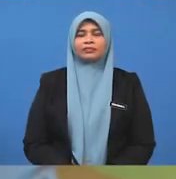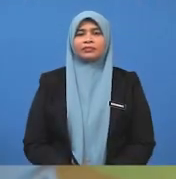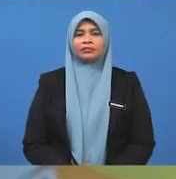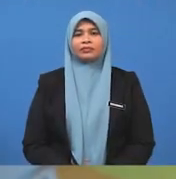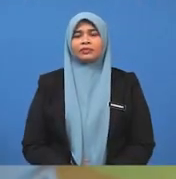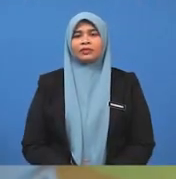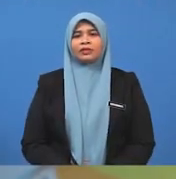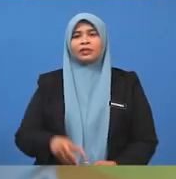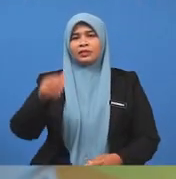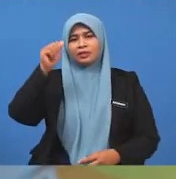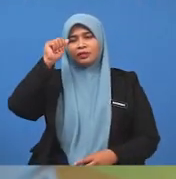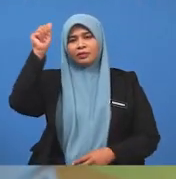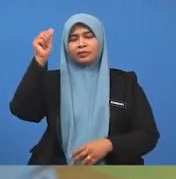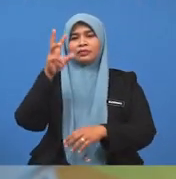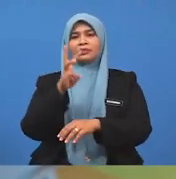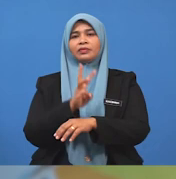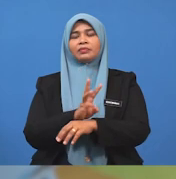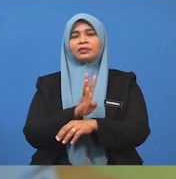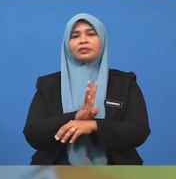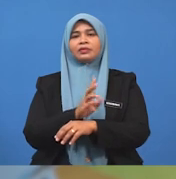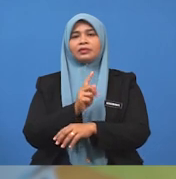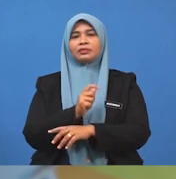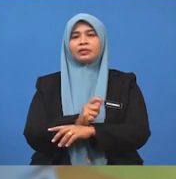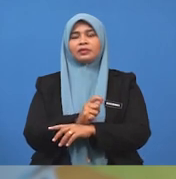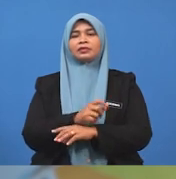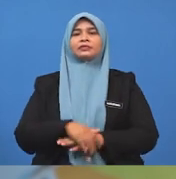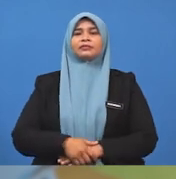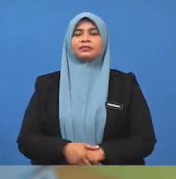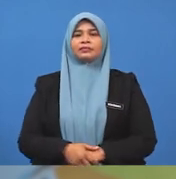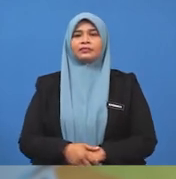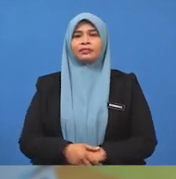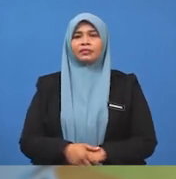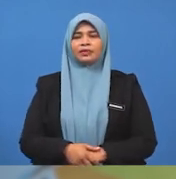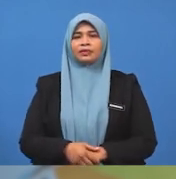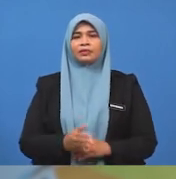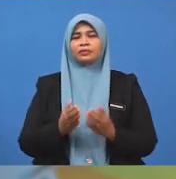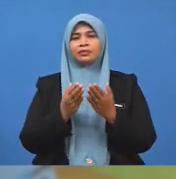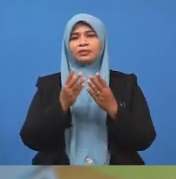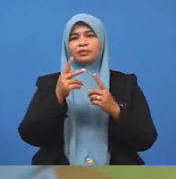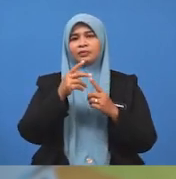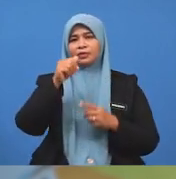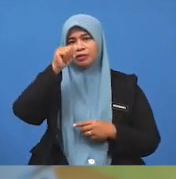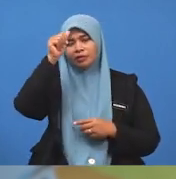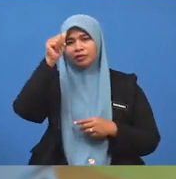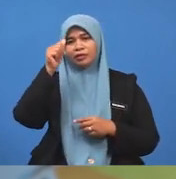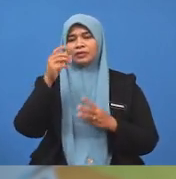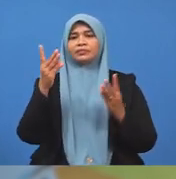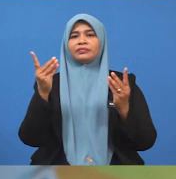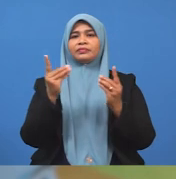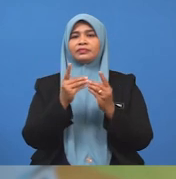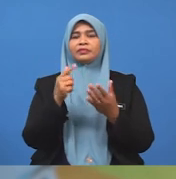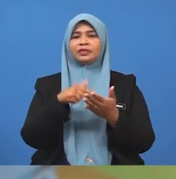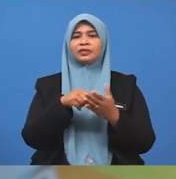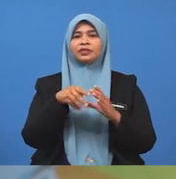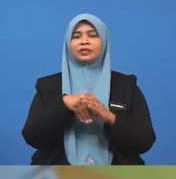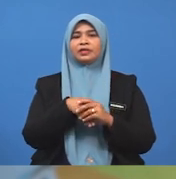Bismillahirohmanirohim Assalamualaikum warahmatullah wabarakatuh alhamdulillah bersyukur kembali dalam program